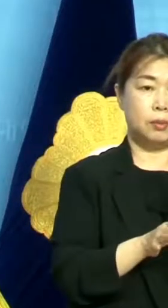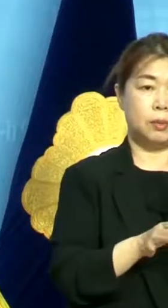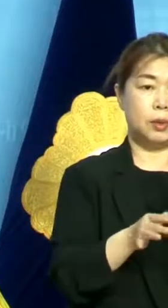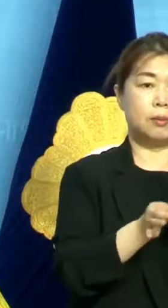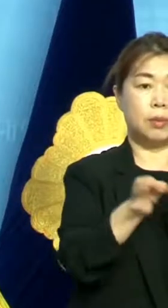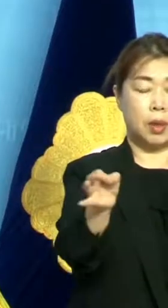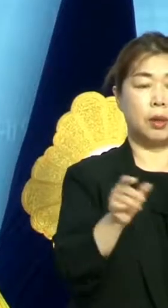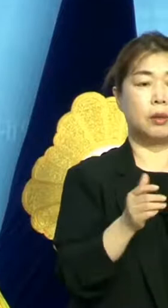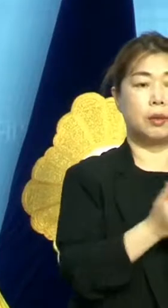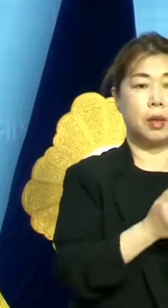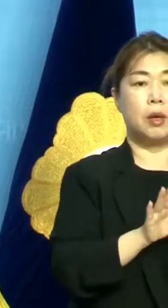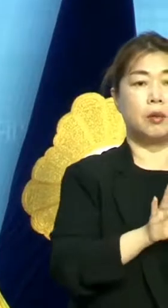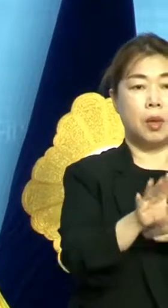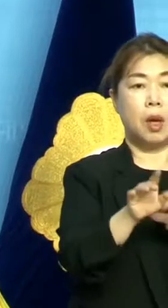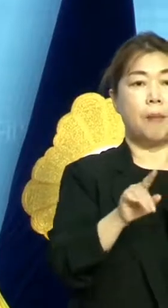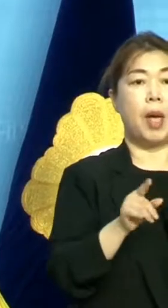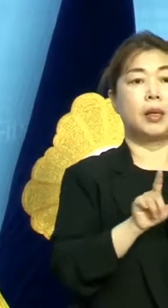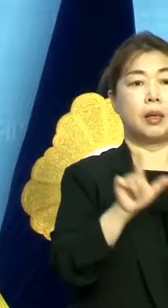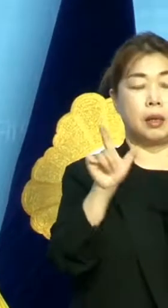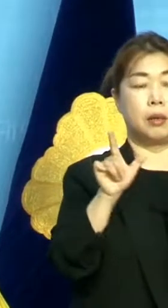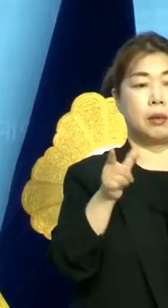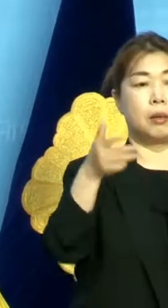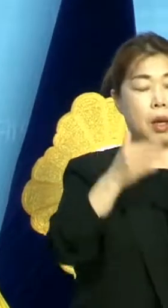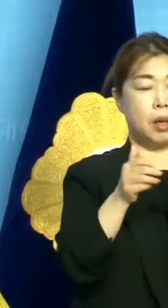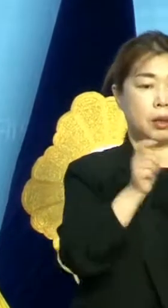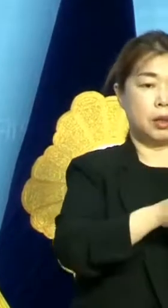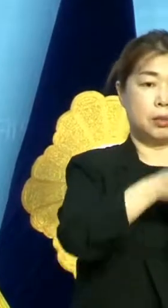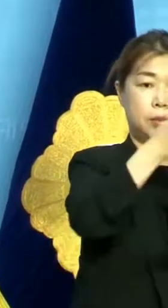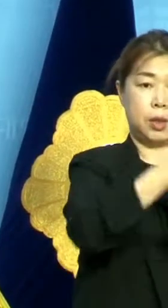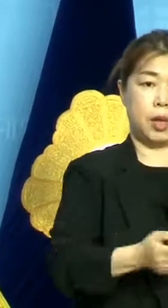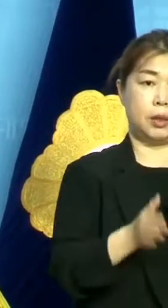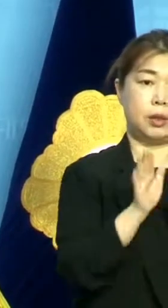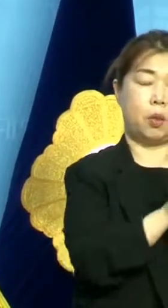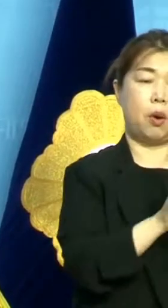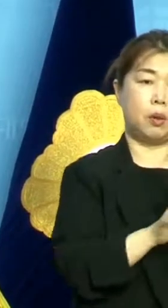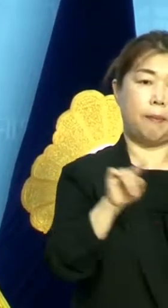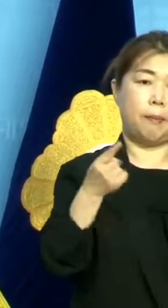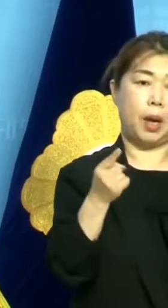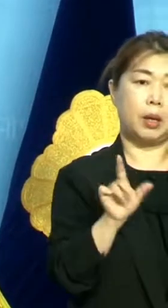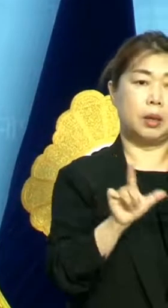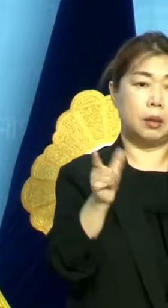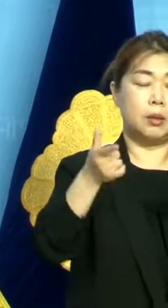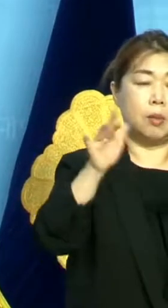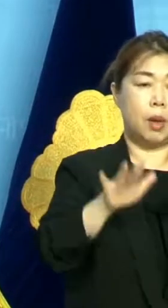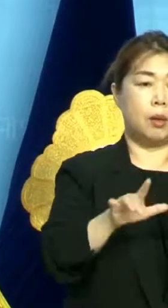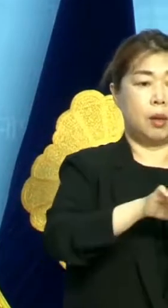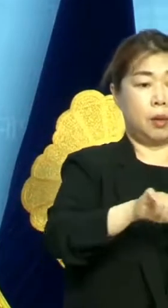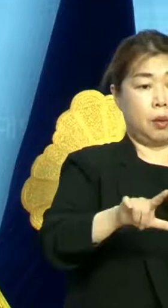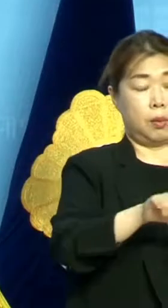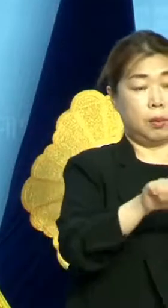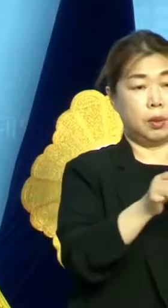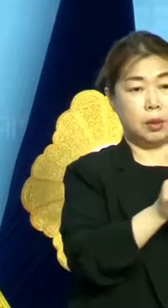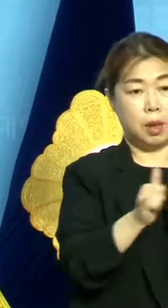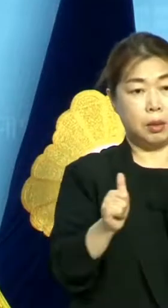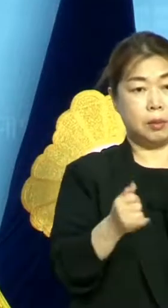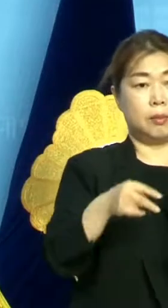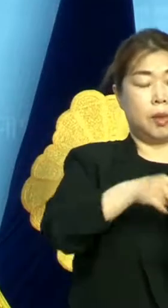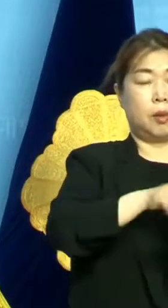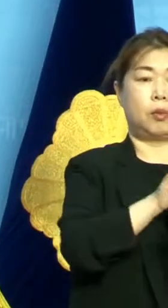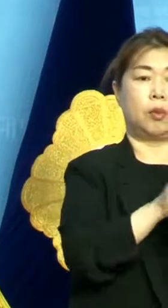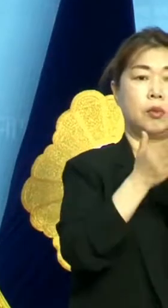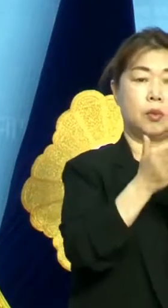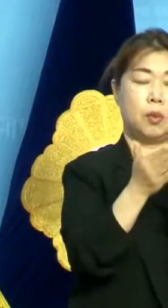날입니다 긴급 재난 중금 101 긴급 짠한 제 원금은 서민 일상 회복과 k 방역 성공의